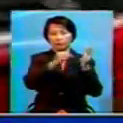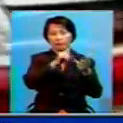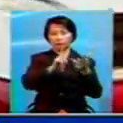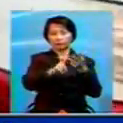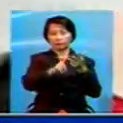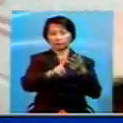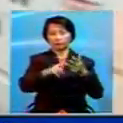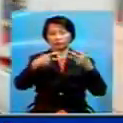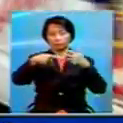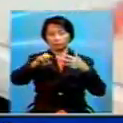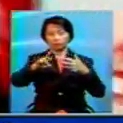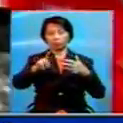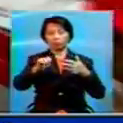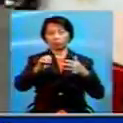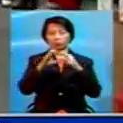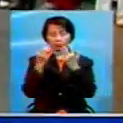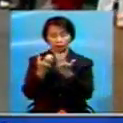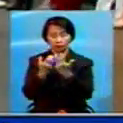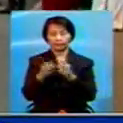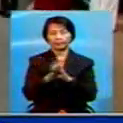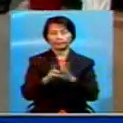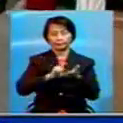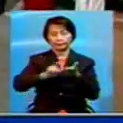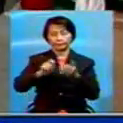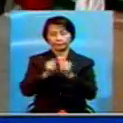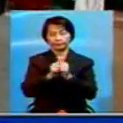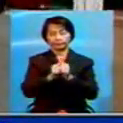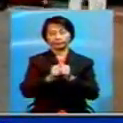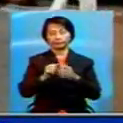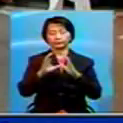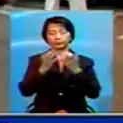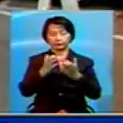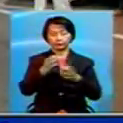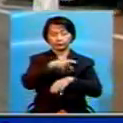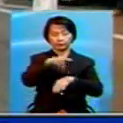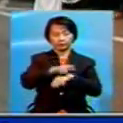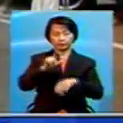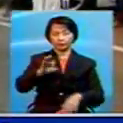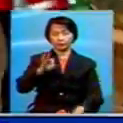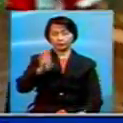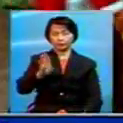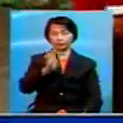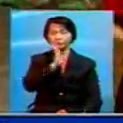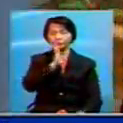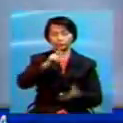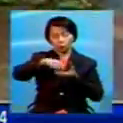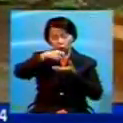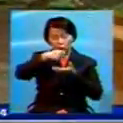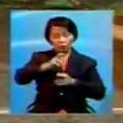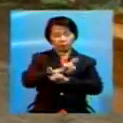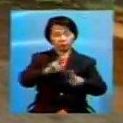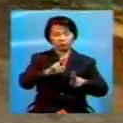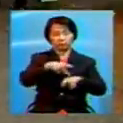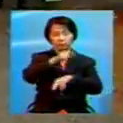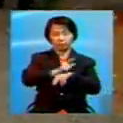Kelap Proton perdana Langkawi menurut penerbit penyelaras radio Malaysia Langkawi FM azlina Mohamad Anim bubu lambuk disediakan di